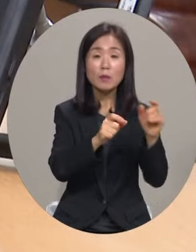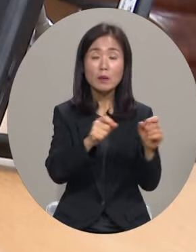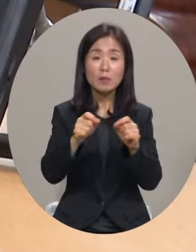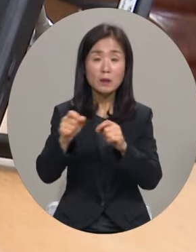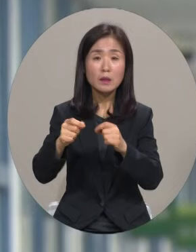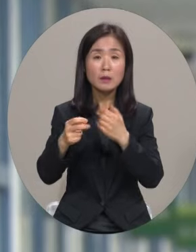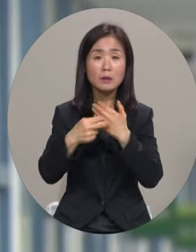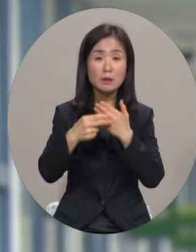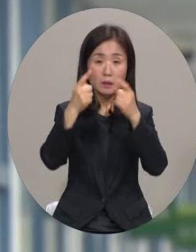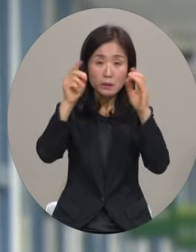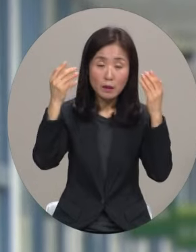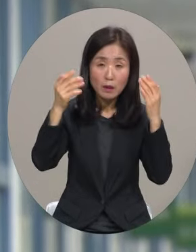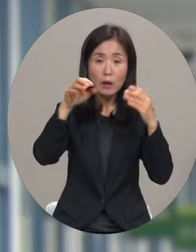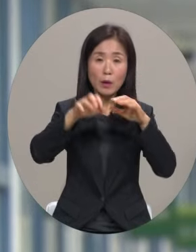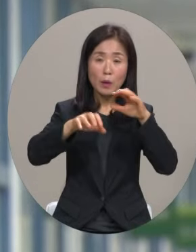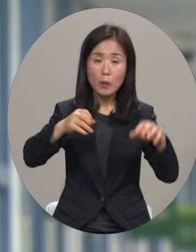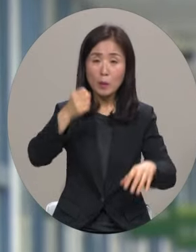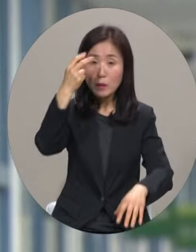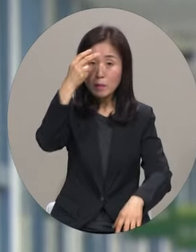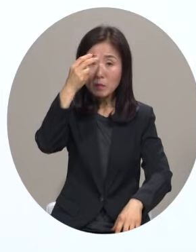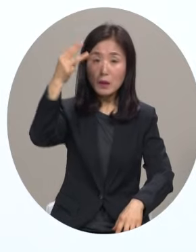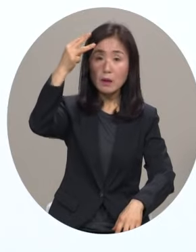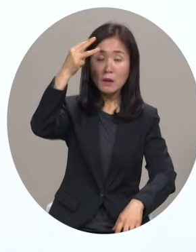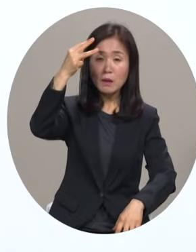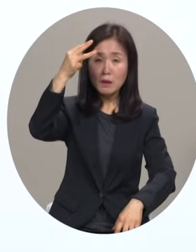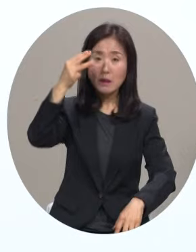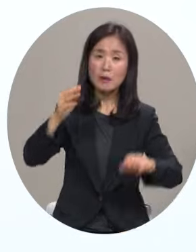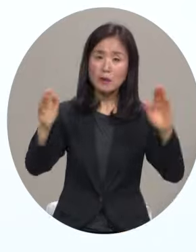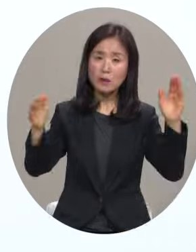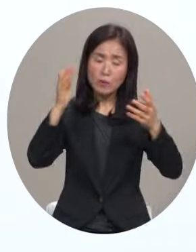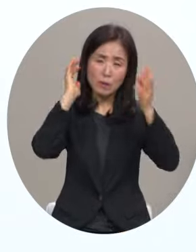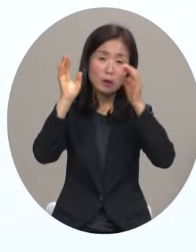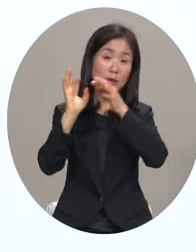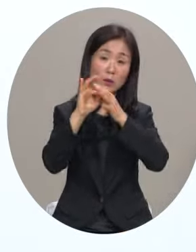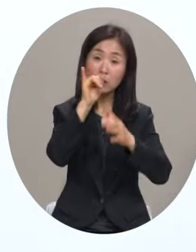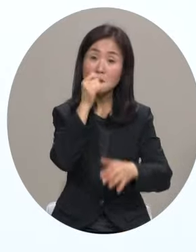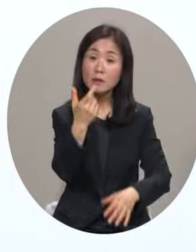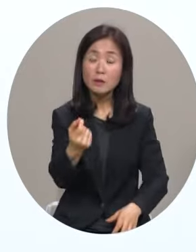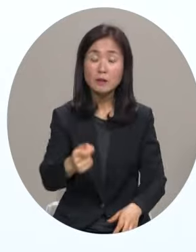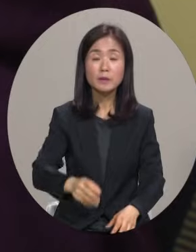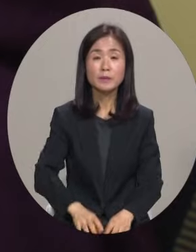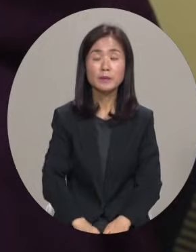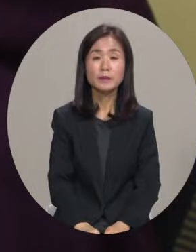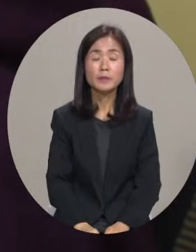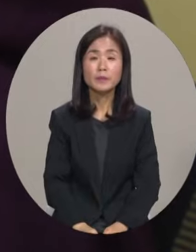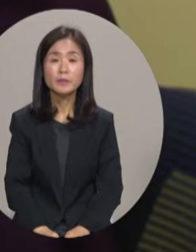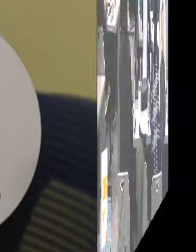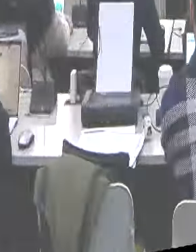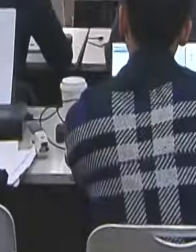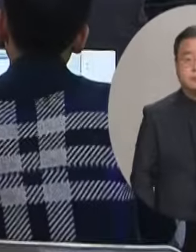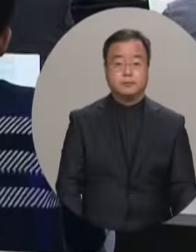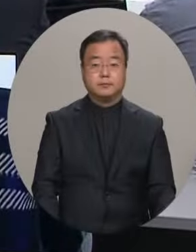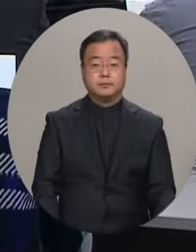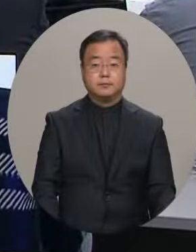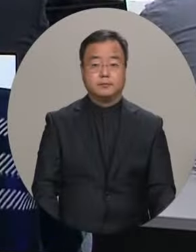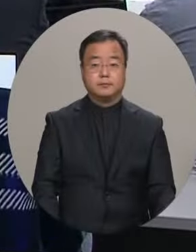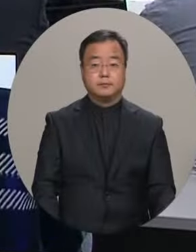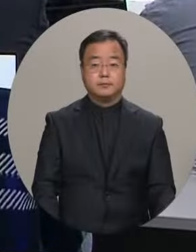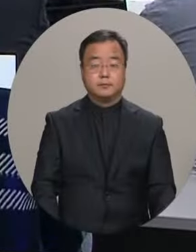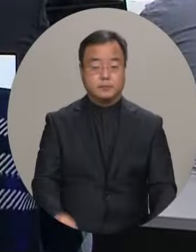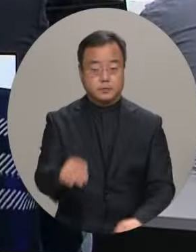의대 현장과 예비고 3 교실의 혼란도 당분간 계속될 것으로 보입니다 EBS 뉴스 송상환